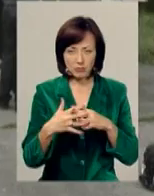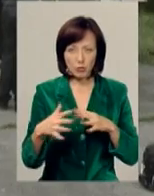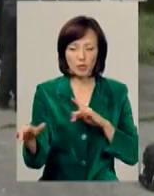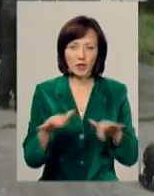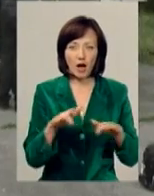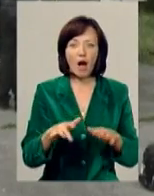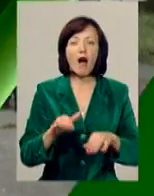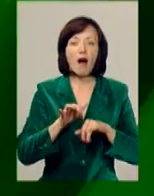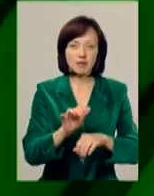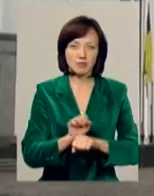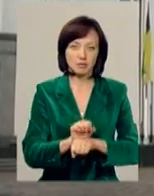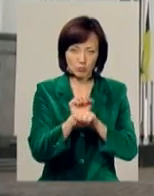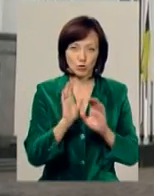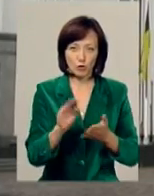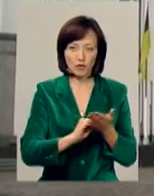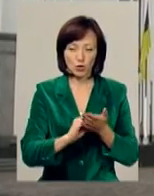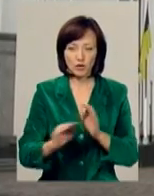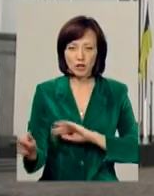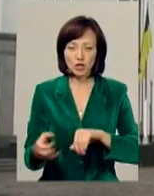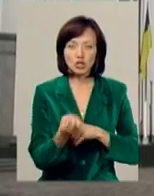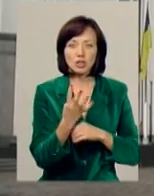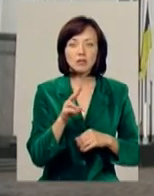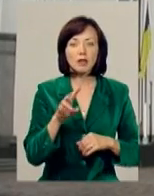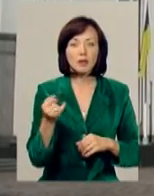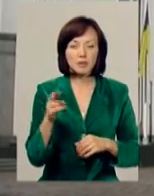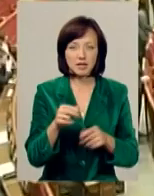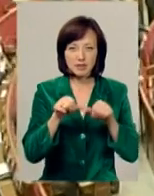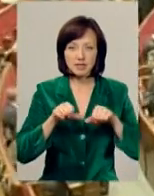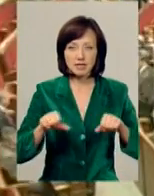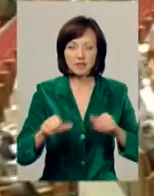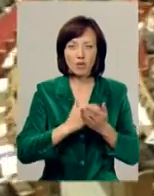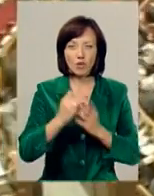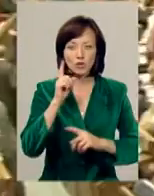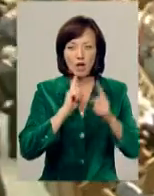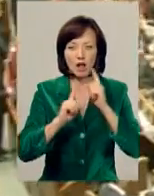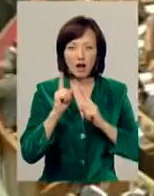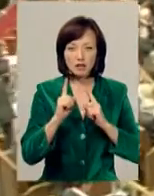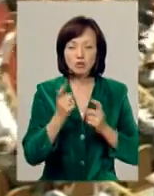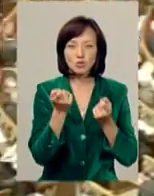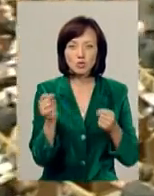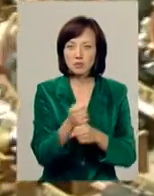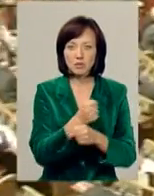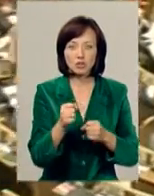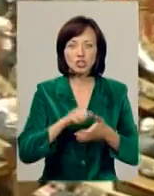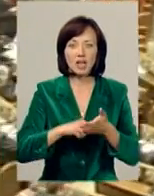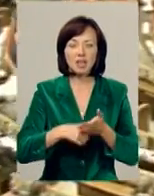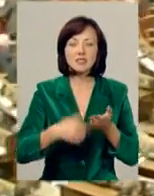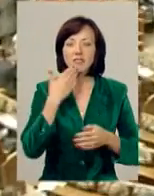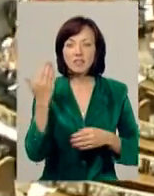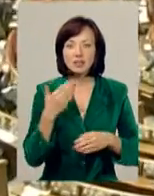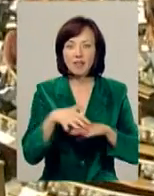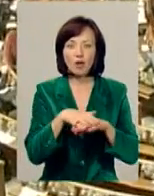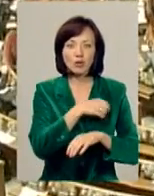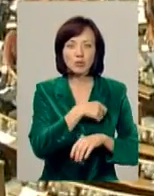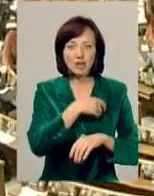будуть повторювати 14 липня під час засідання Верховної Ради ледь не сталась бійка через виступ народного депутата від